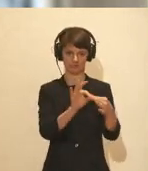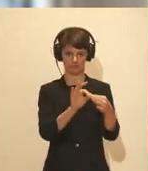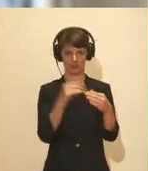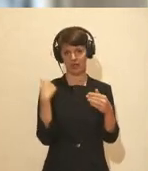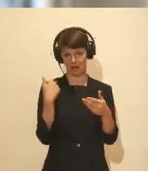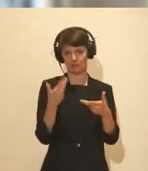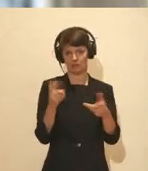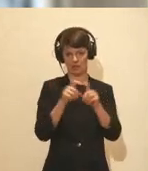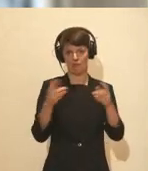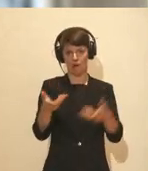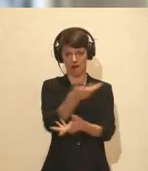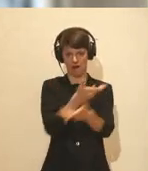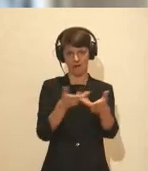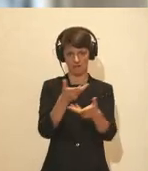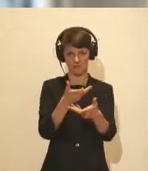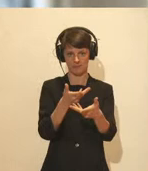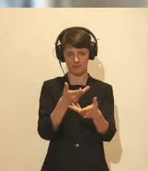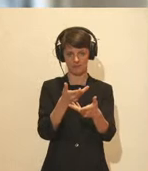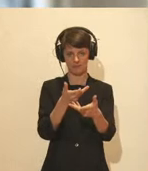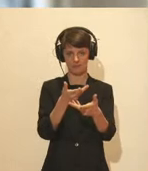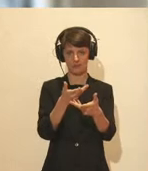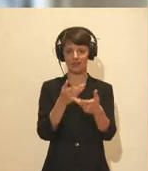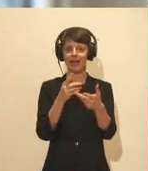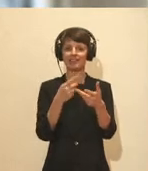indes bei